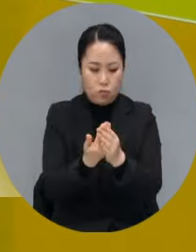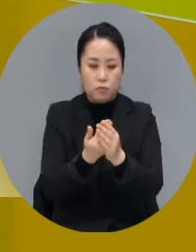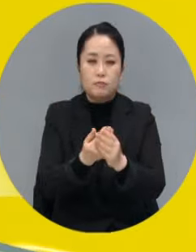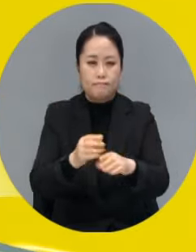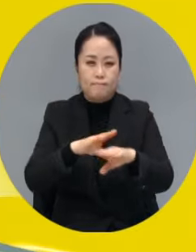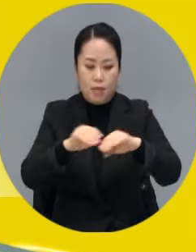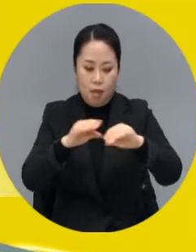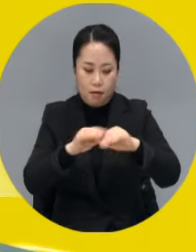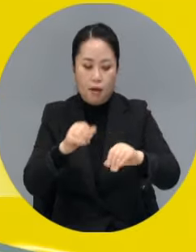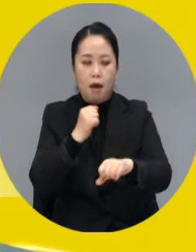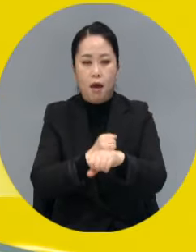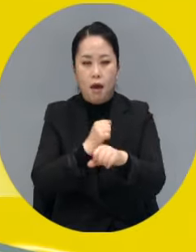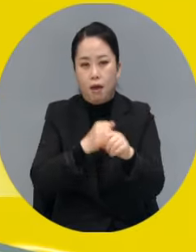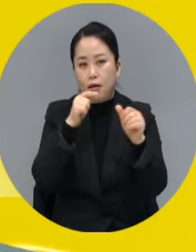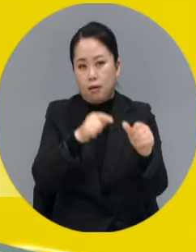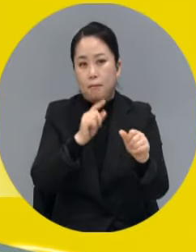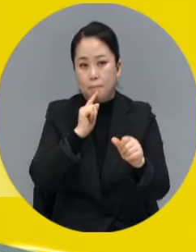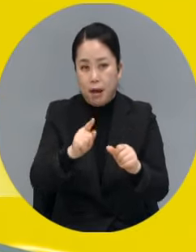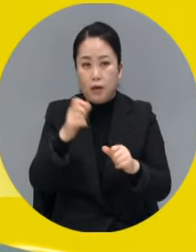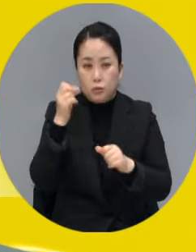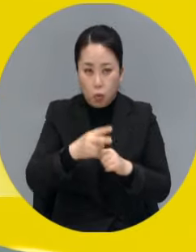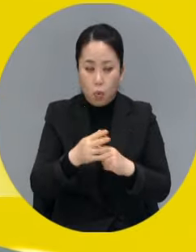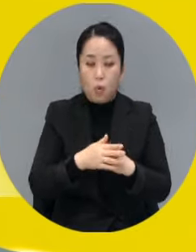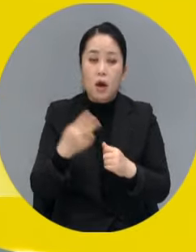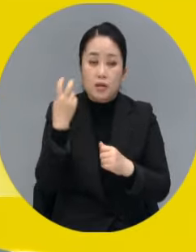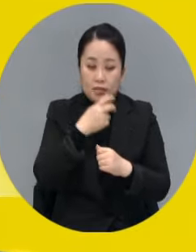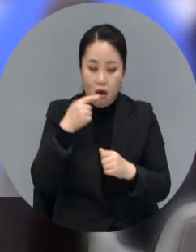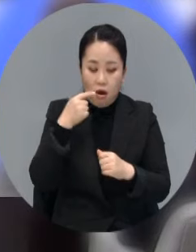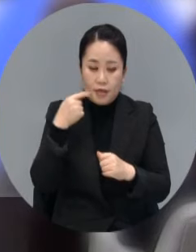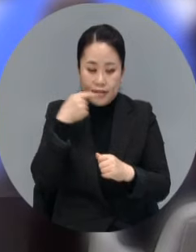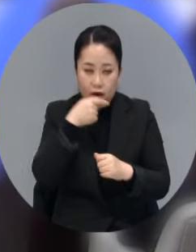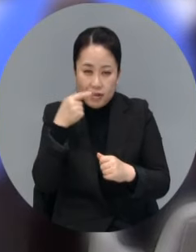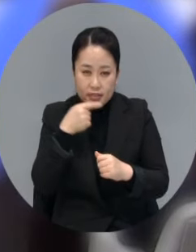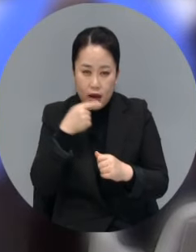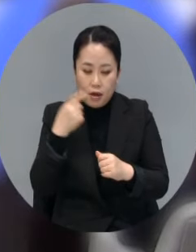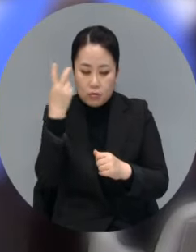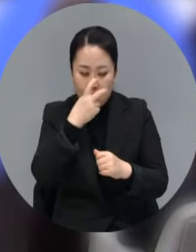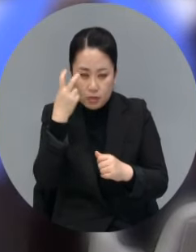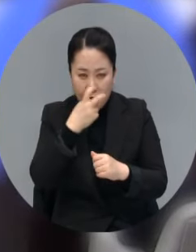물론 경찰의 철저한 진상 규명과 엄중한 처벌을 촉구했습니다